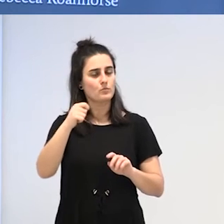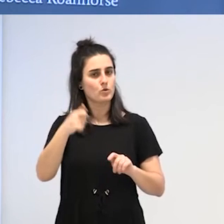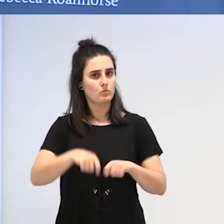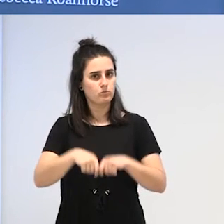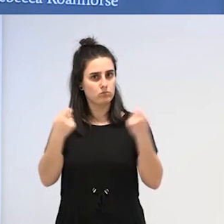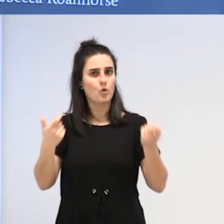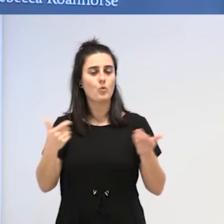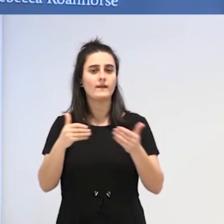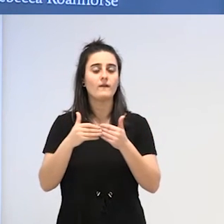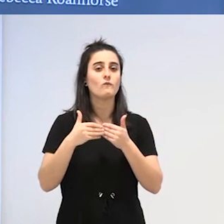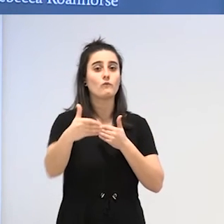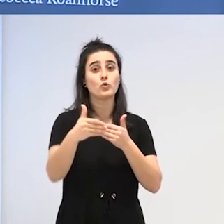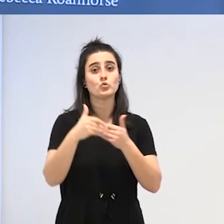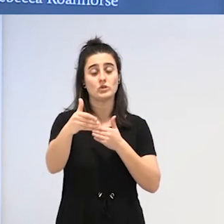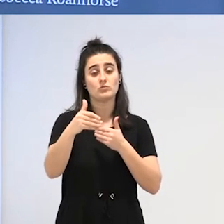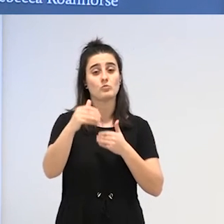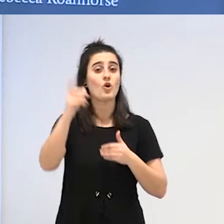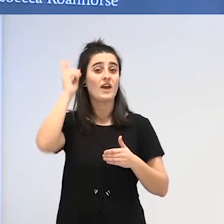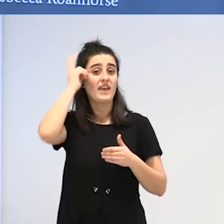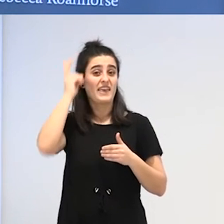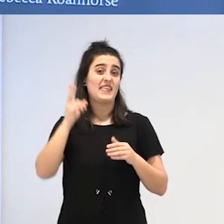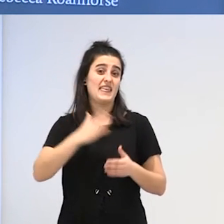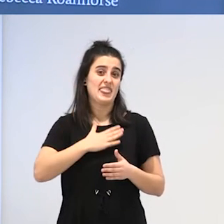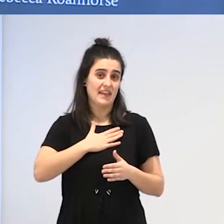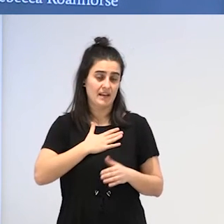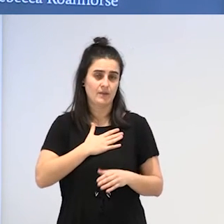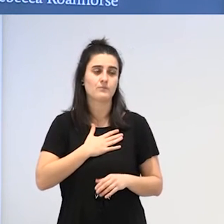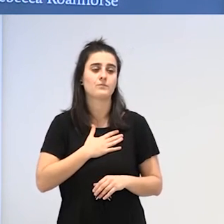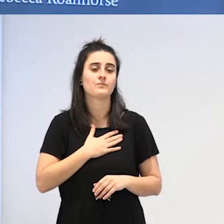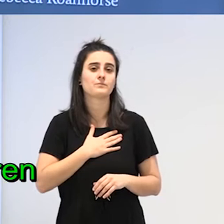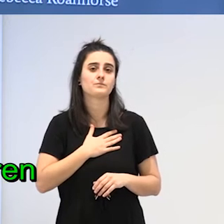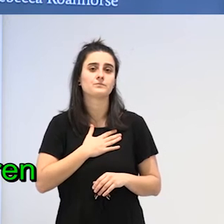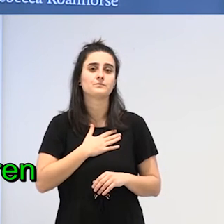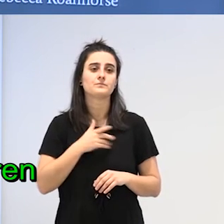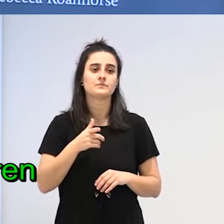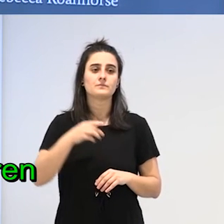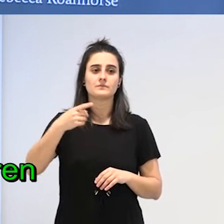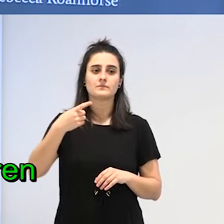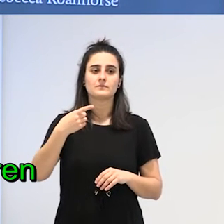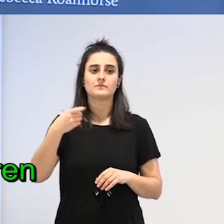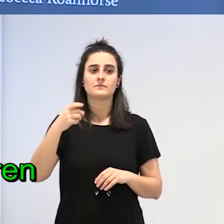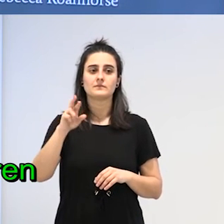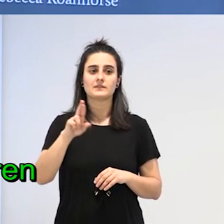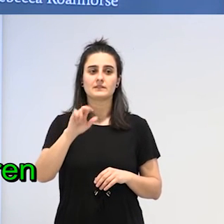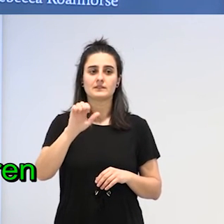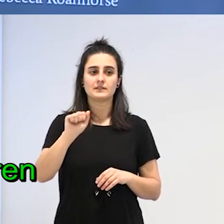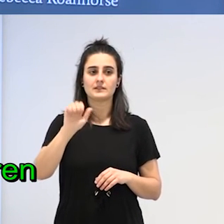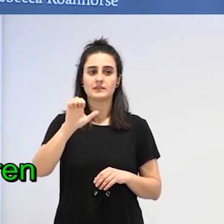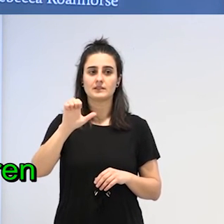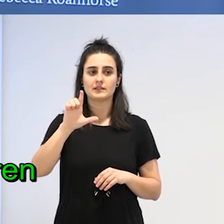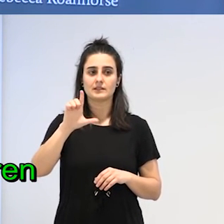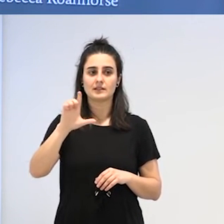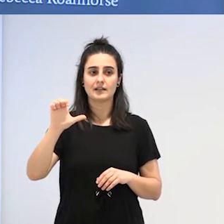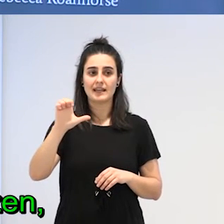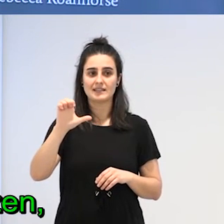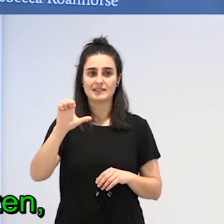indigena. Grace Dillon da titana bat, Walking the Clouds antologiaren